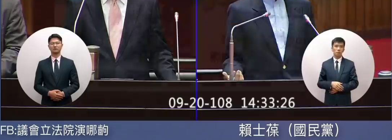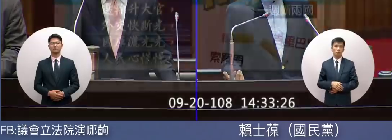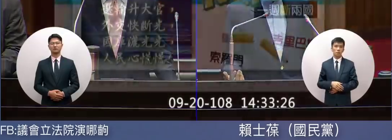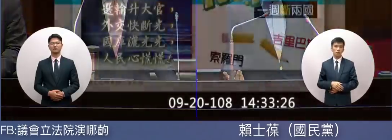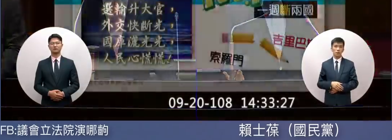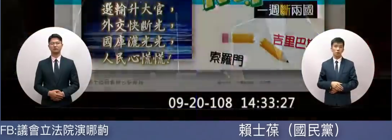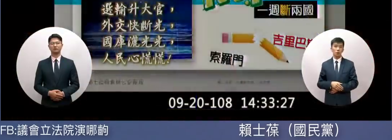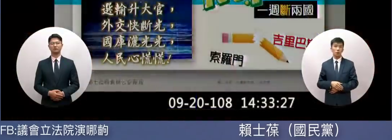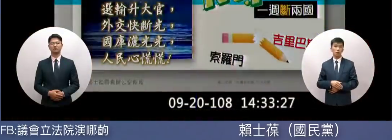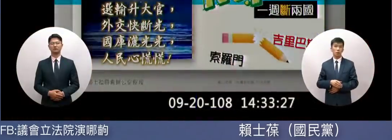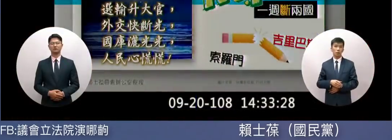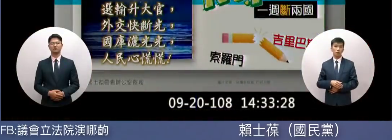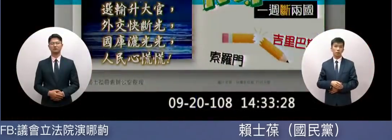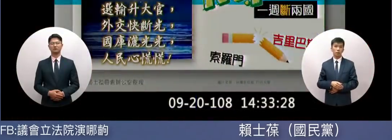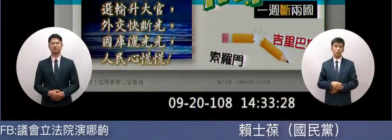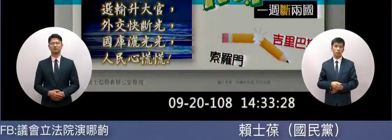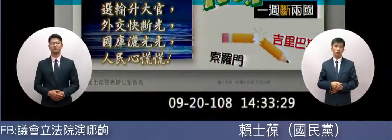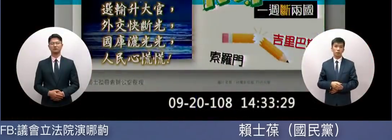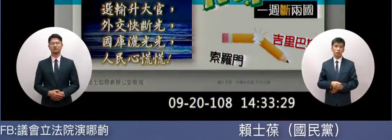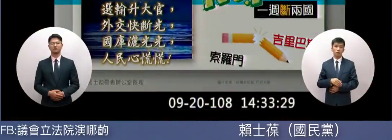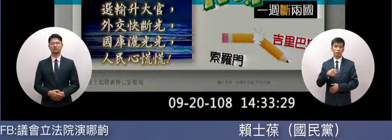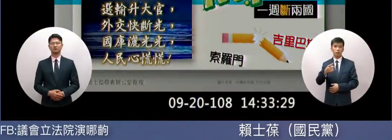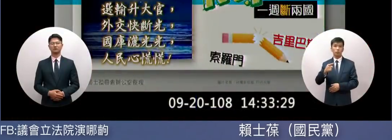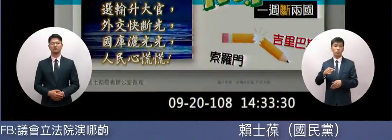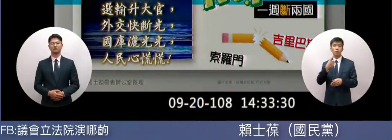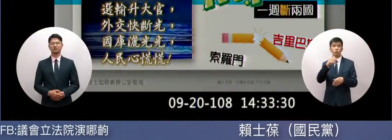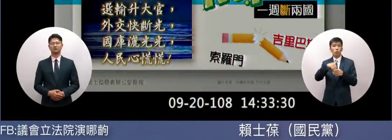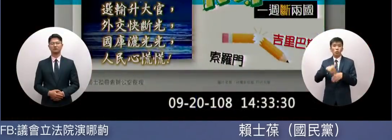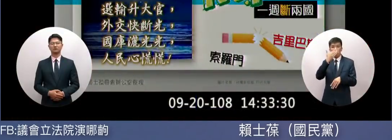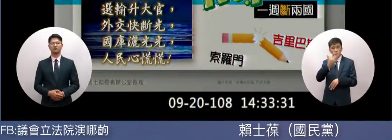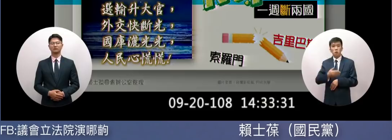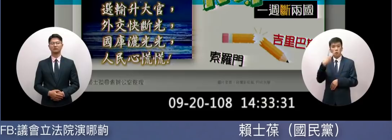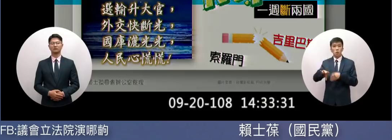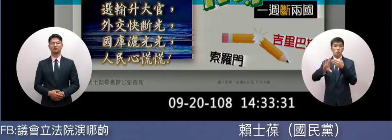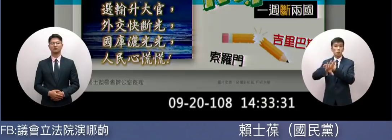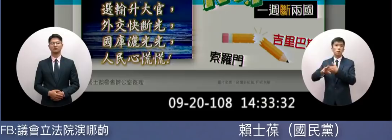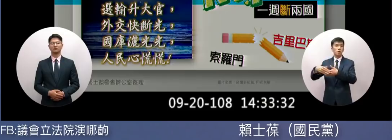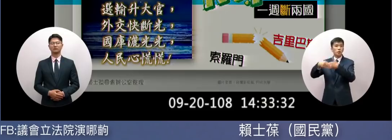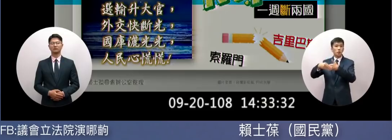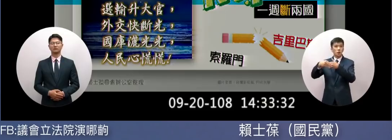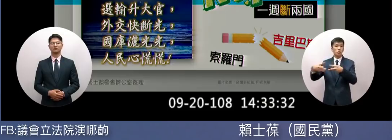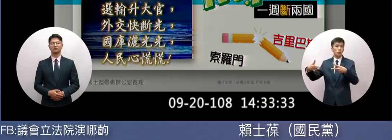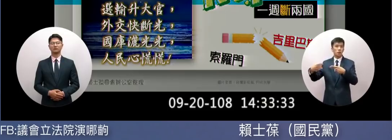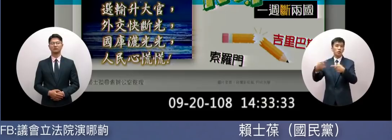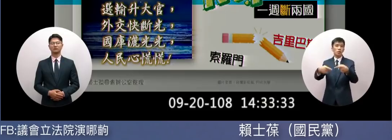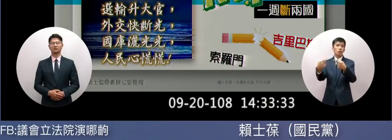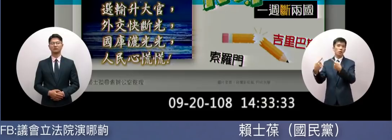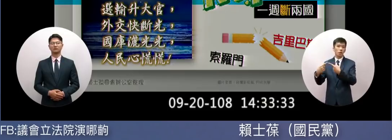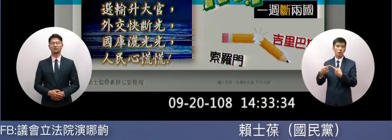官，啊，外交快当官，国库那给那个中央政府总预